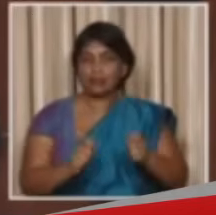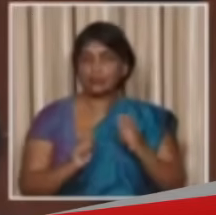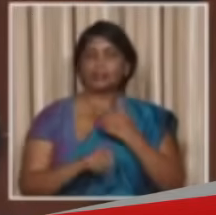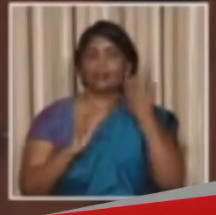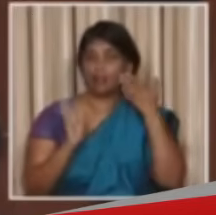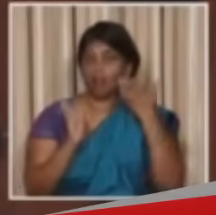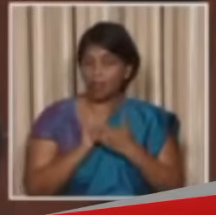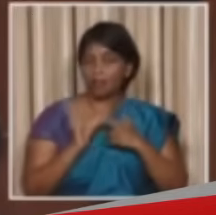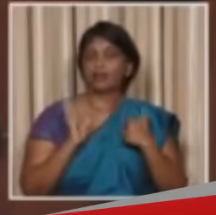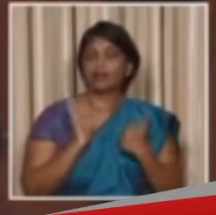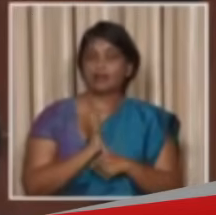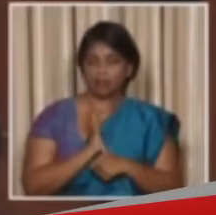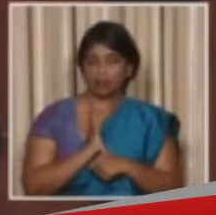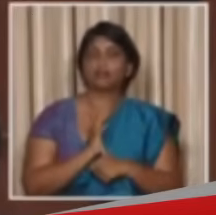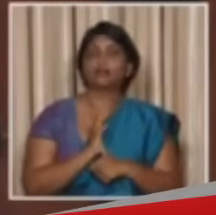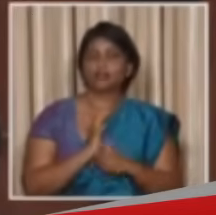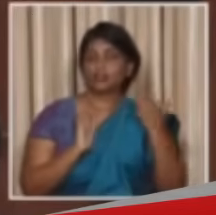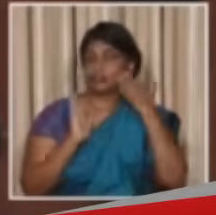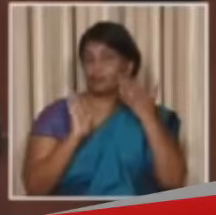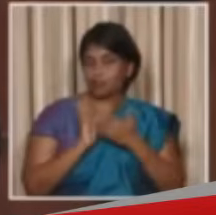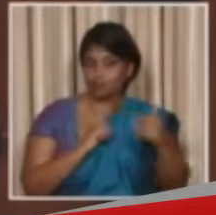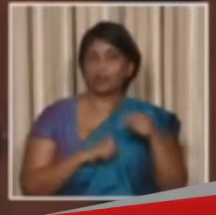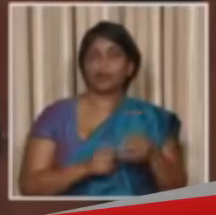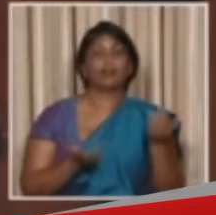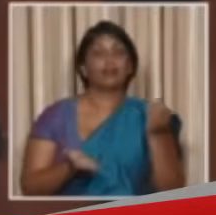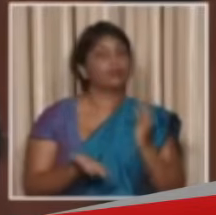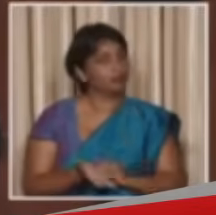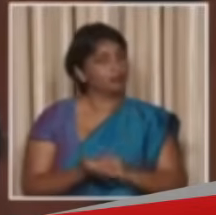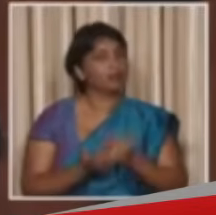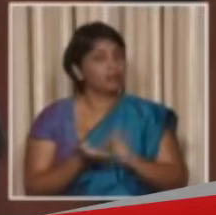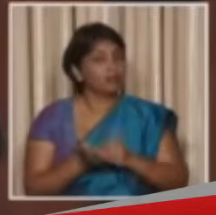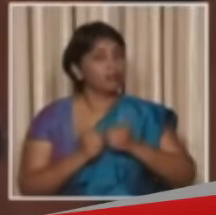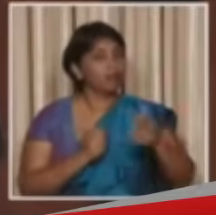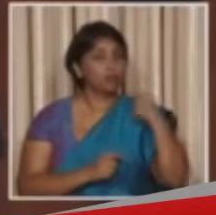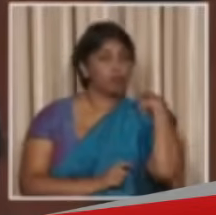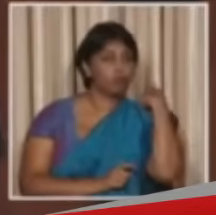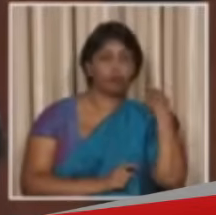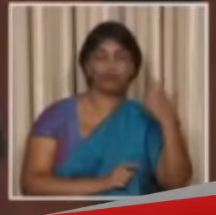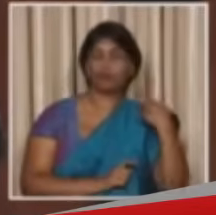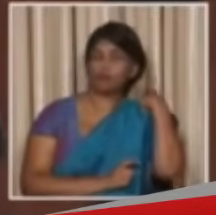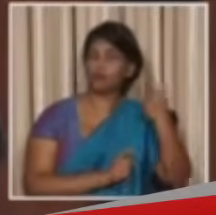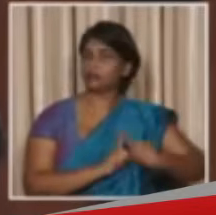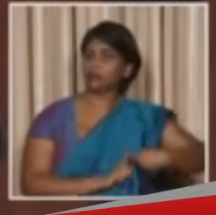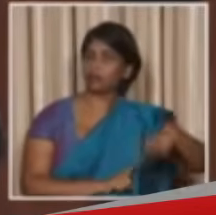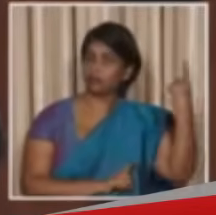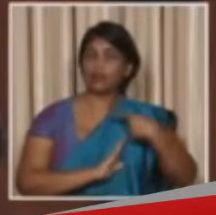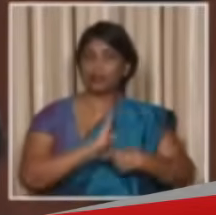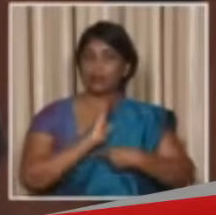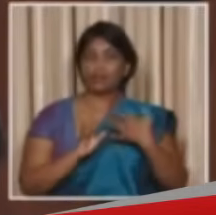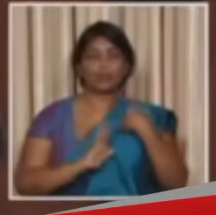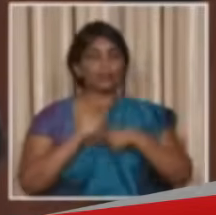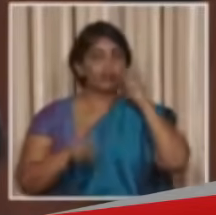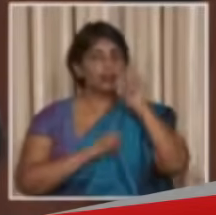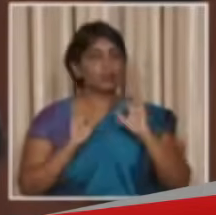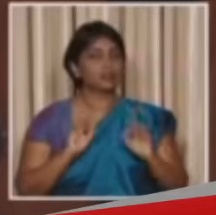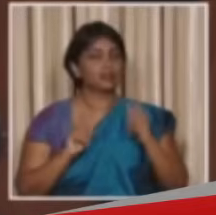ගෙනීම තුරින් අලුත් පනත් ගෙනීම තුරින් තවදුරටත් ධනපතියන් කරලා මේ රටේ ඉන්න ශ්‍රී